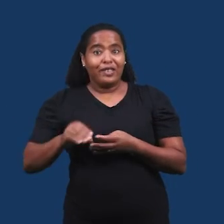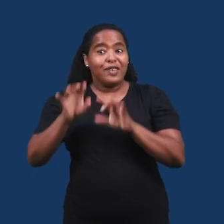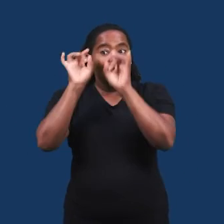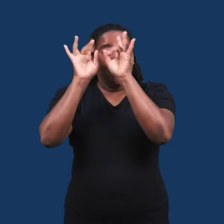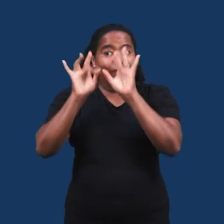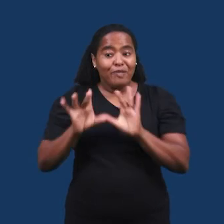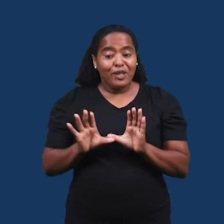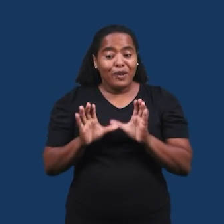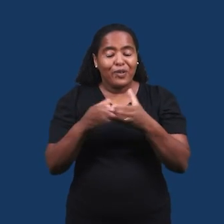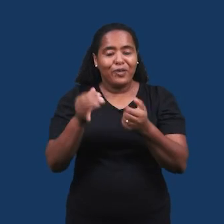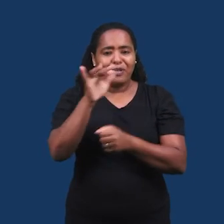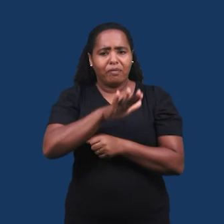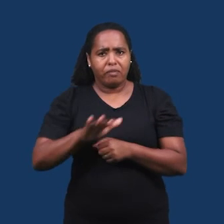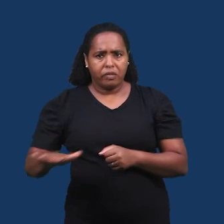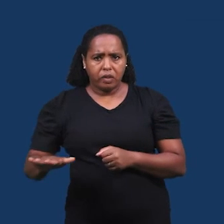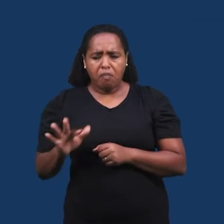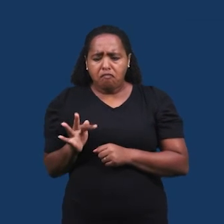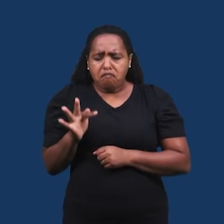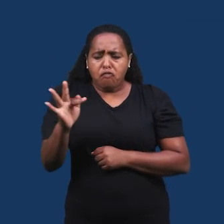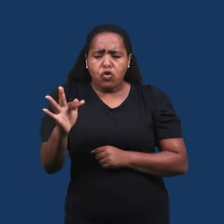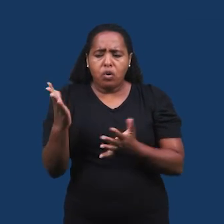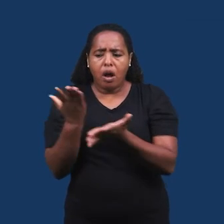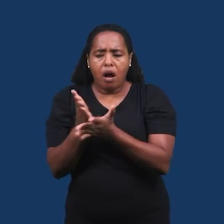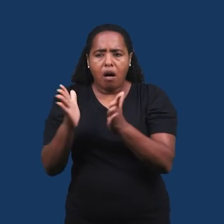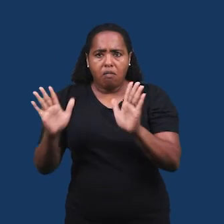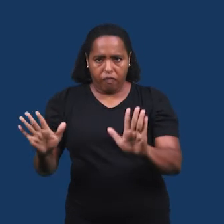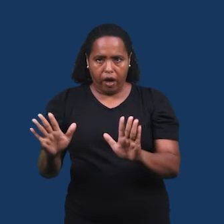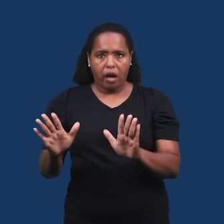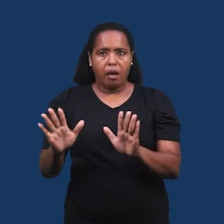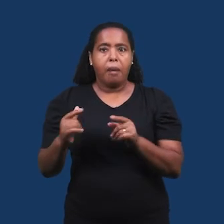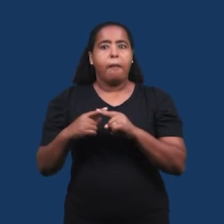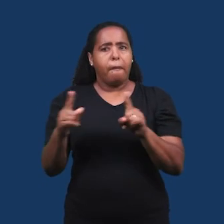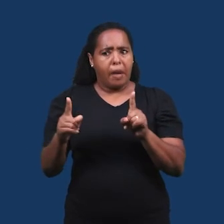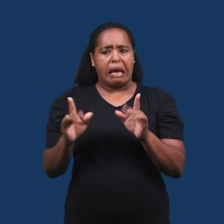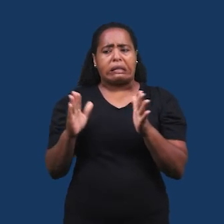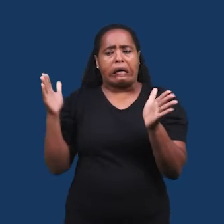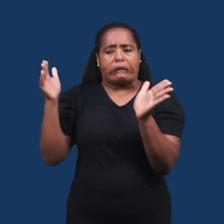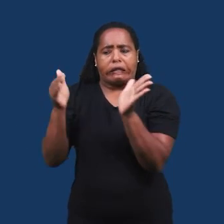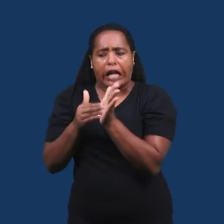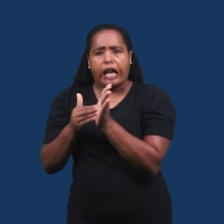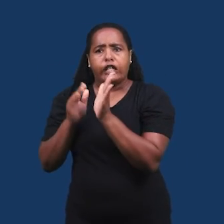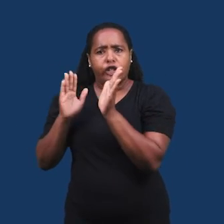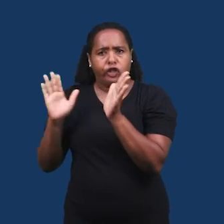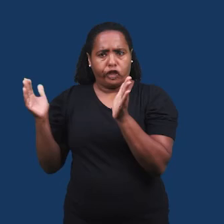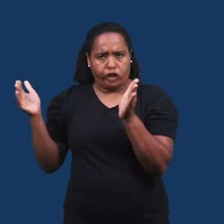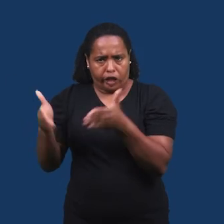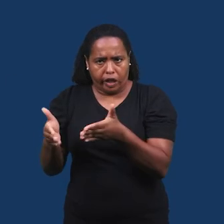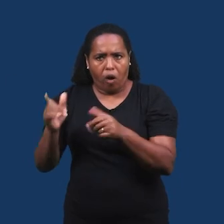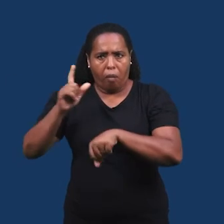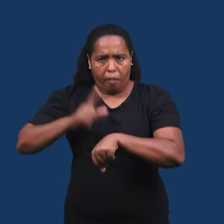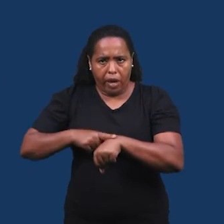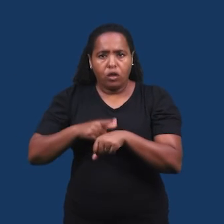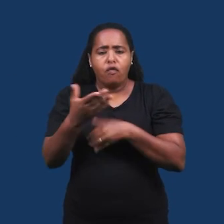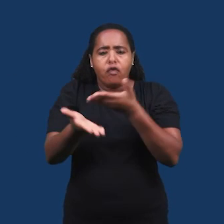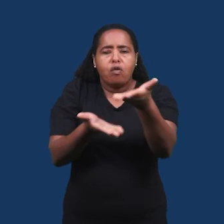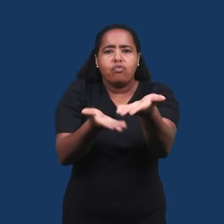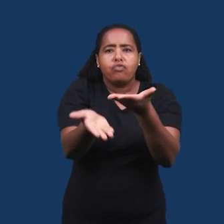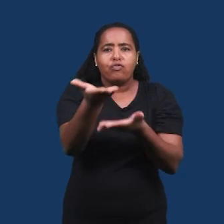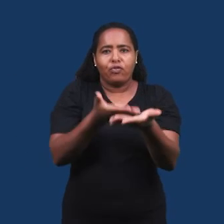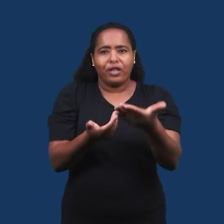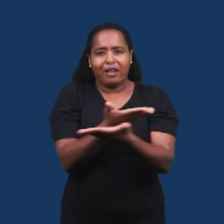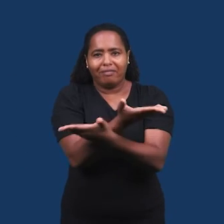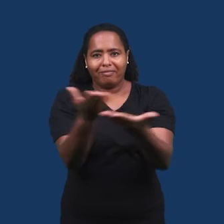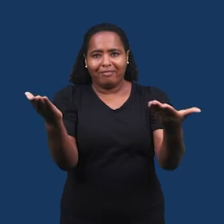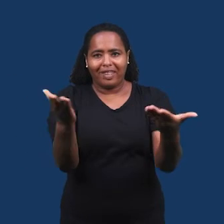особенно детей. Вскоре все это пройдет. И до того момента давайте заботиться друг о друга,